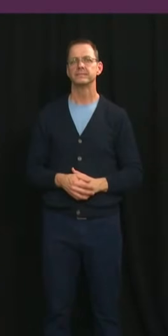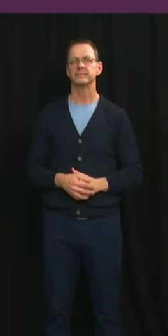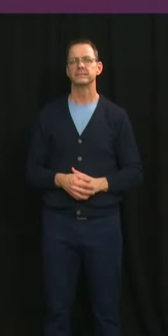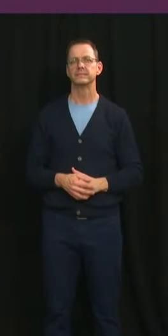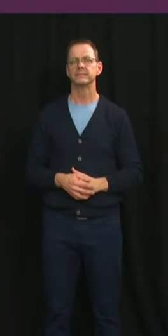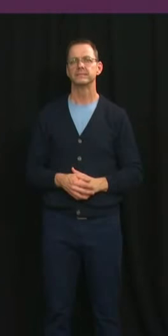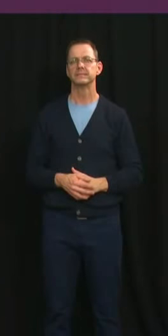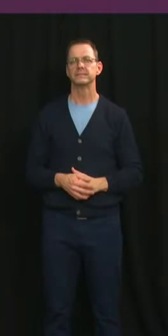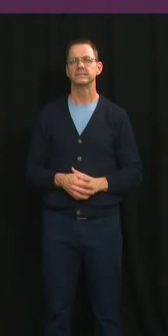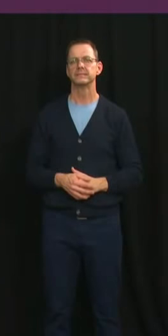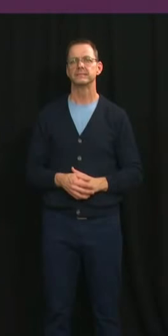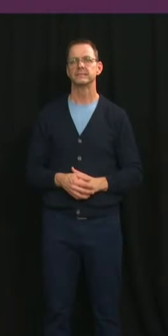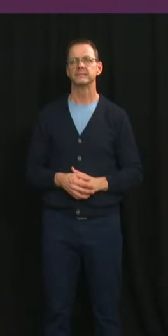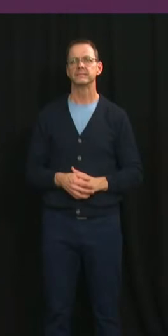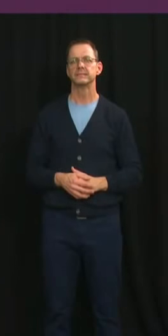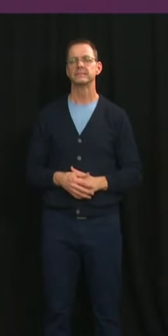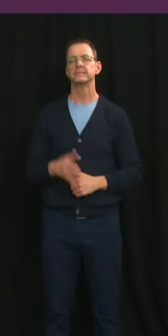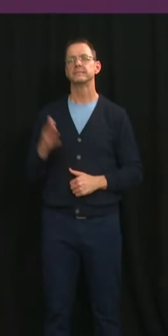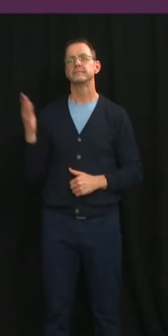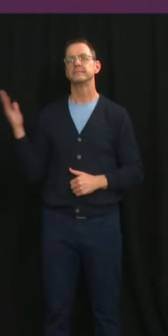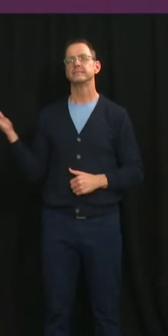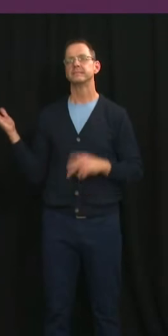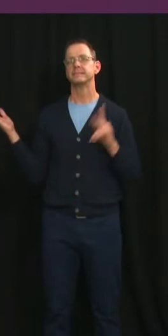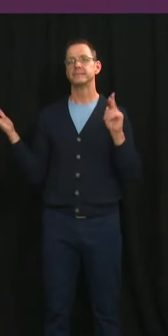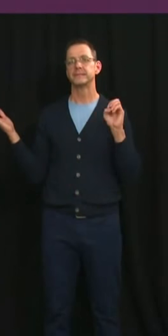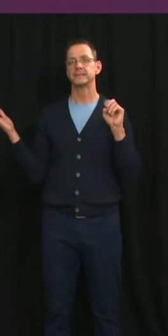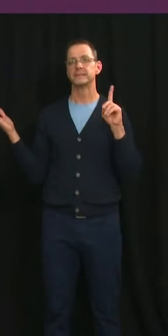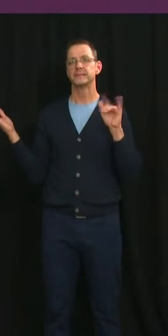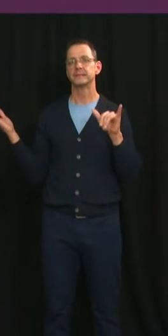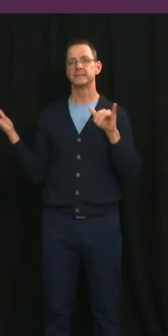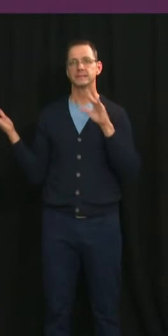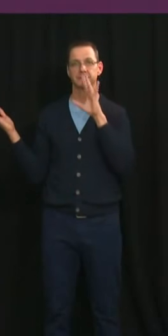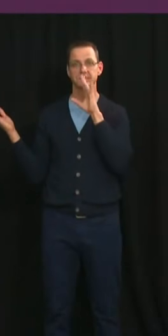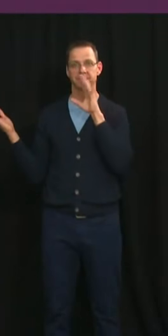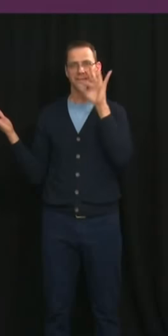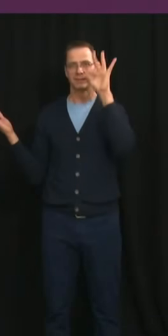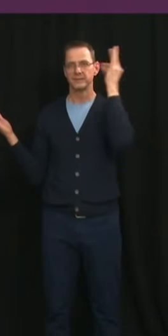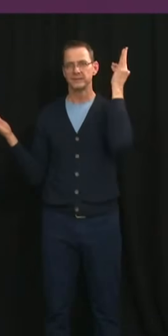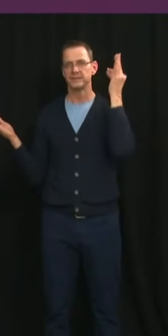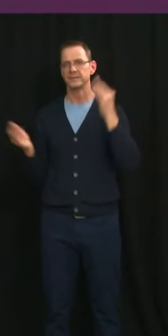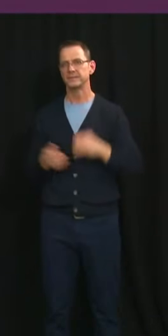dirais qu'au cœur de la foi chrétienne est une